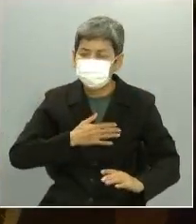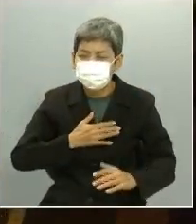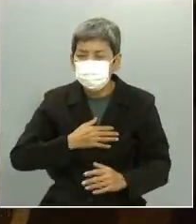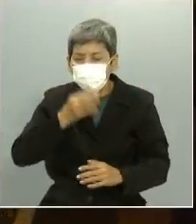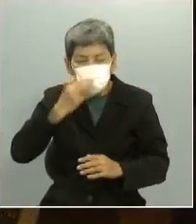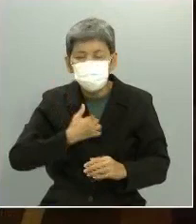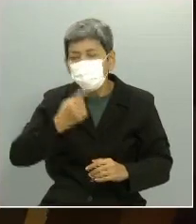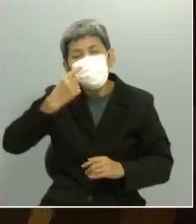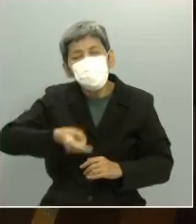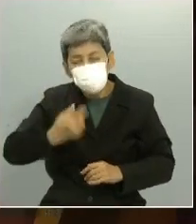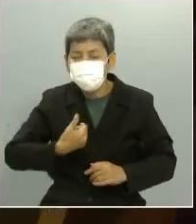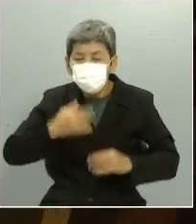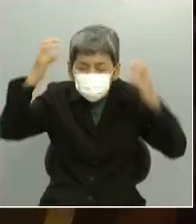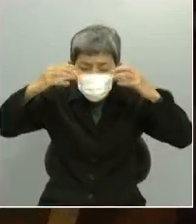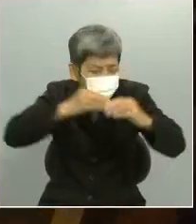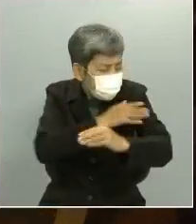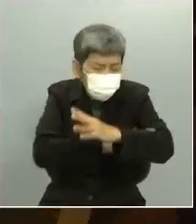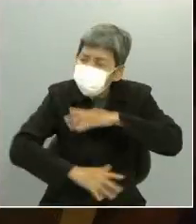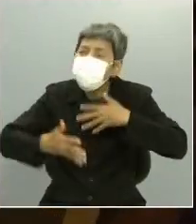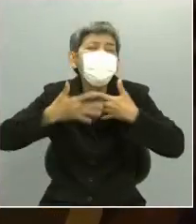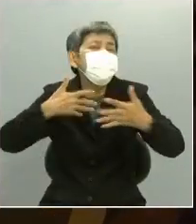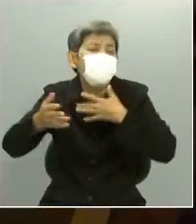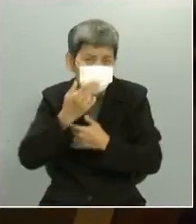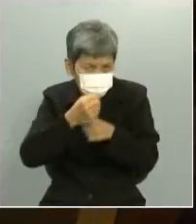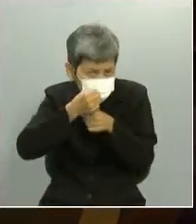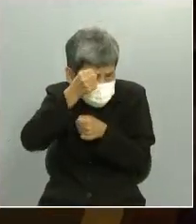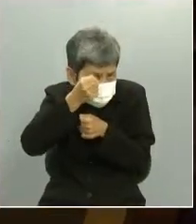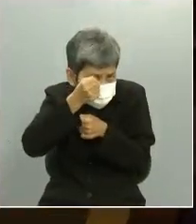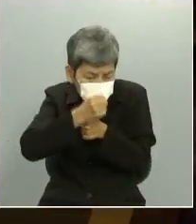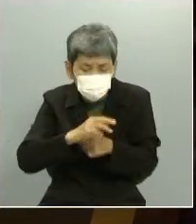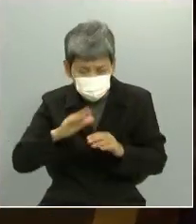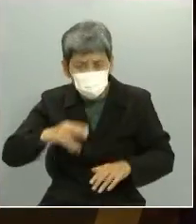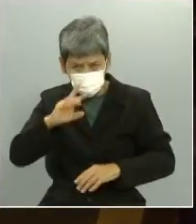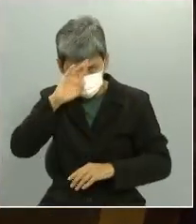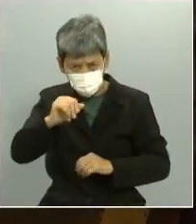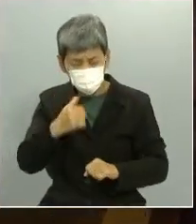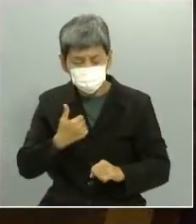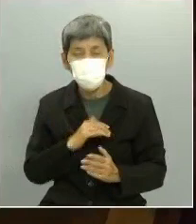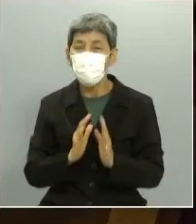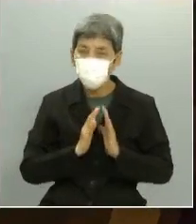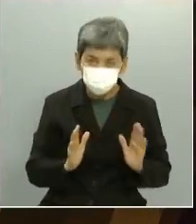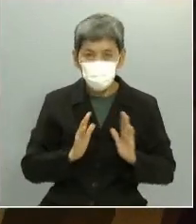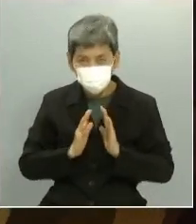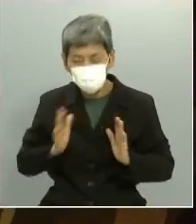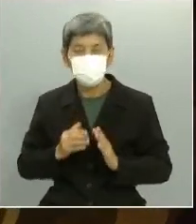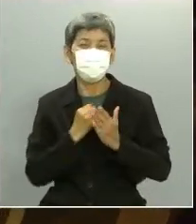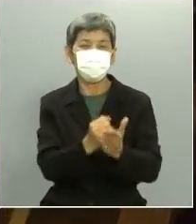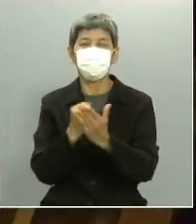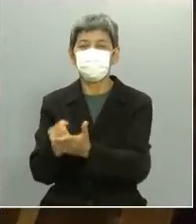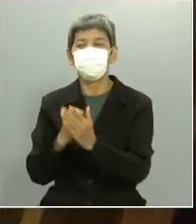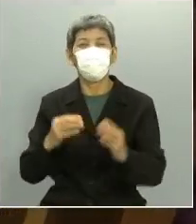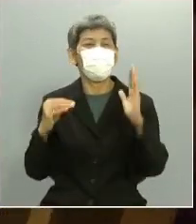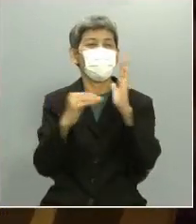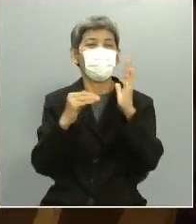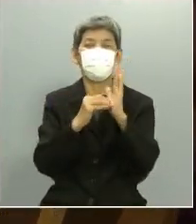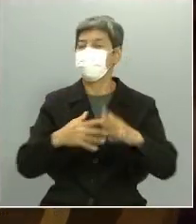ไม่ละลายเปียกนิดเปียกหน่อยแต่แค่ต้องระวังเด็กๆเดี๋ยวน้องจะไม่สบายก็ขอบพระคุณทุกคนนะคะที่มาช่วยกันทำให้กรุงเท